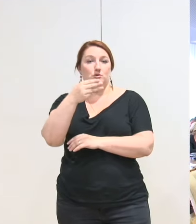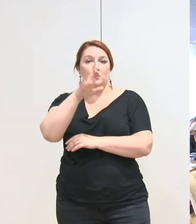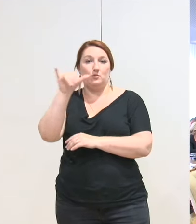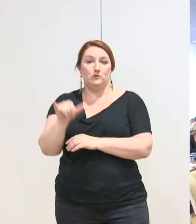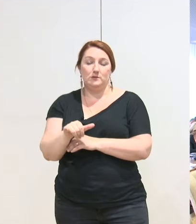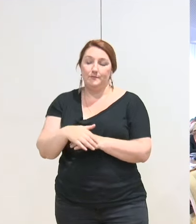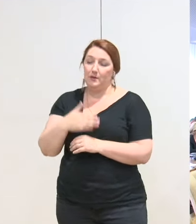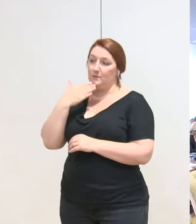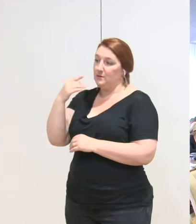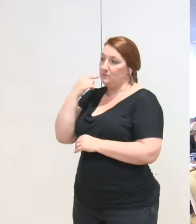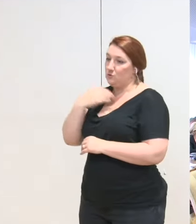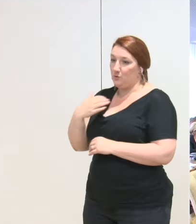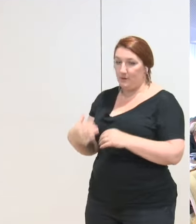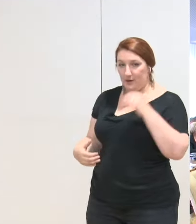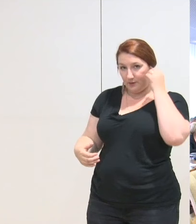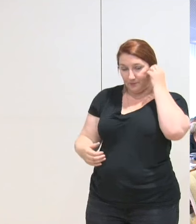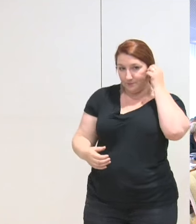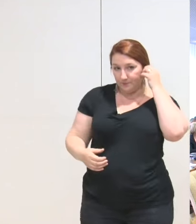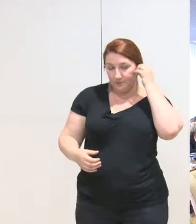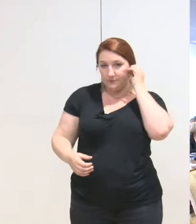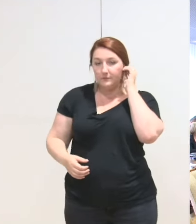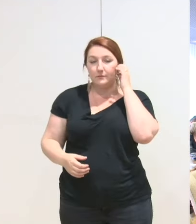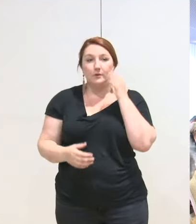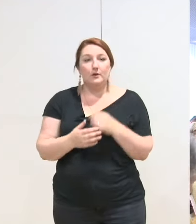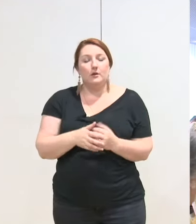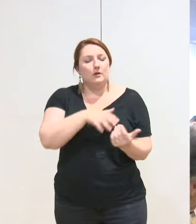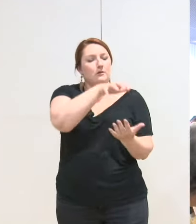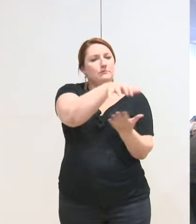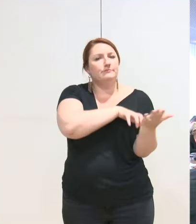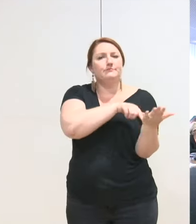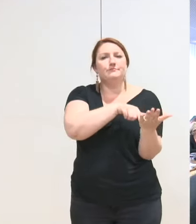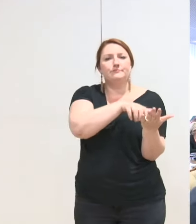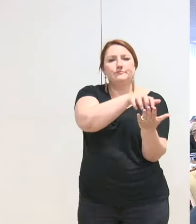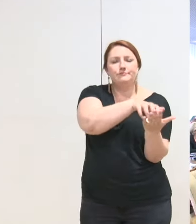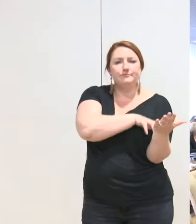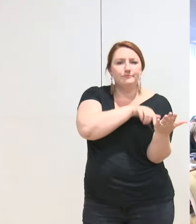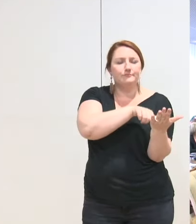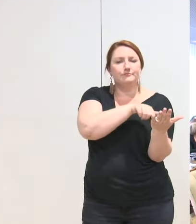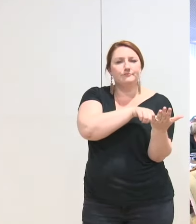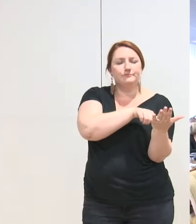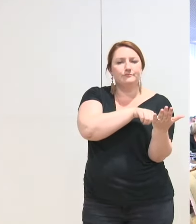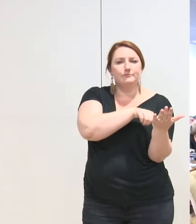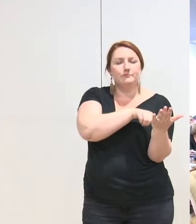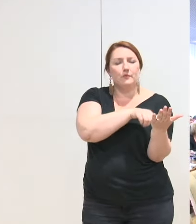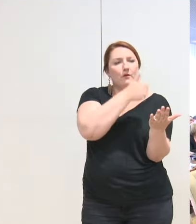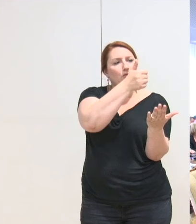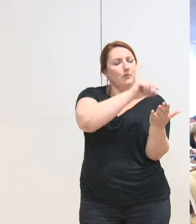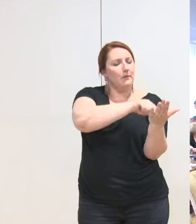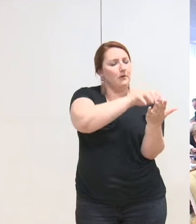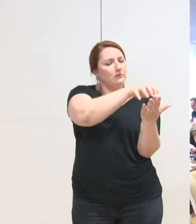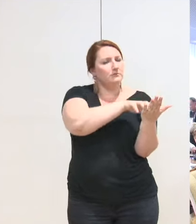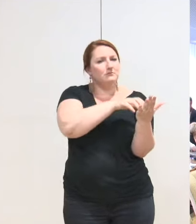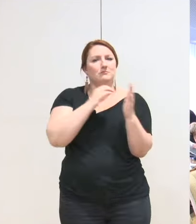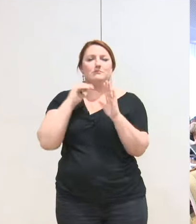merci Monsieur le Maire dans ce rendu acte donc vous nous rendez compte notamment d'un